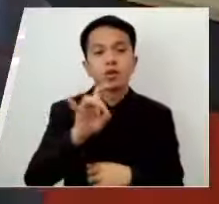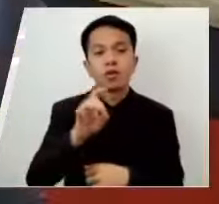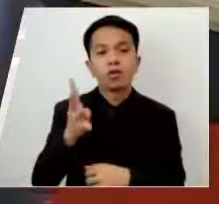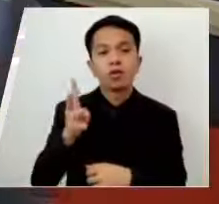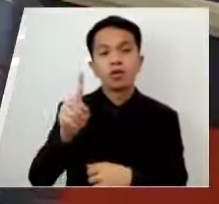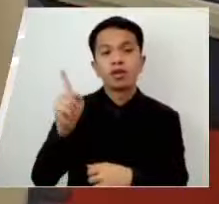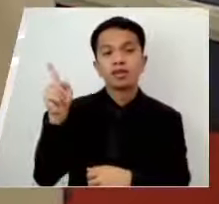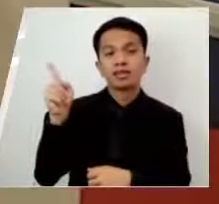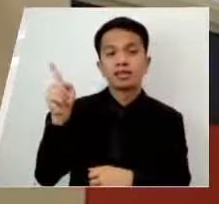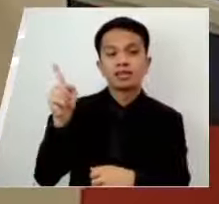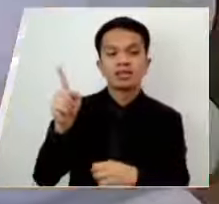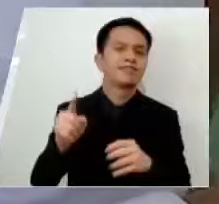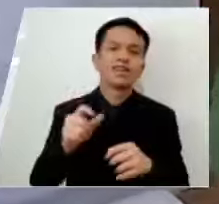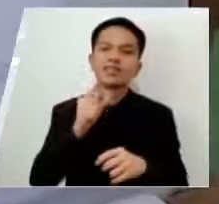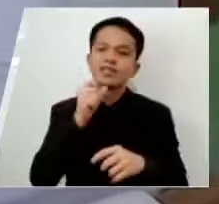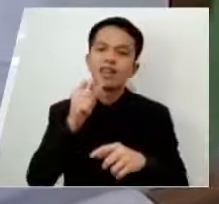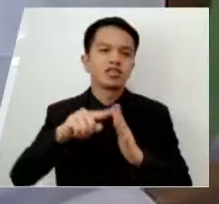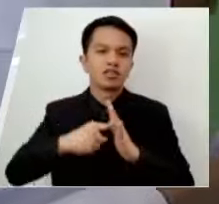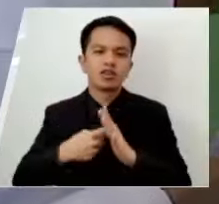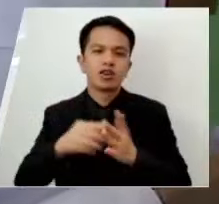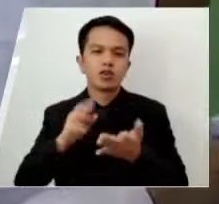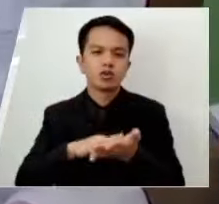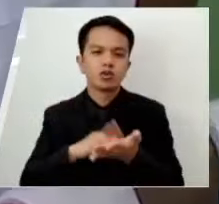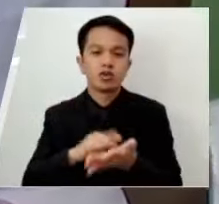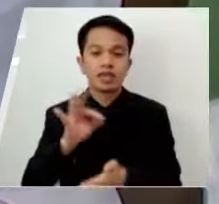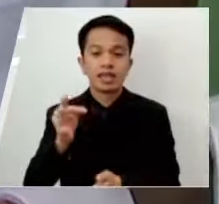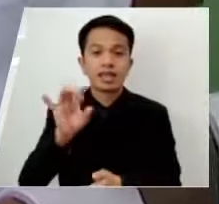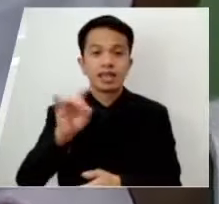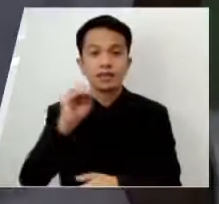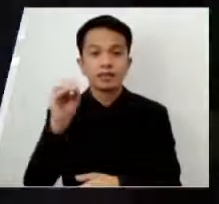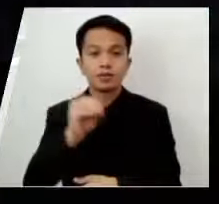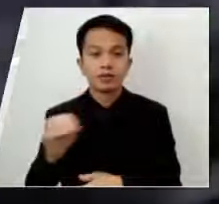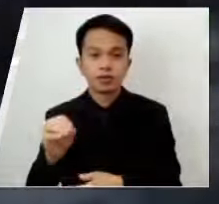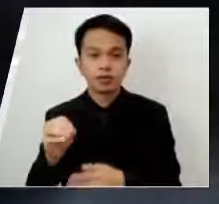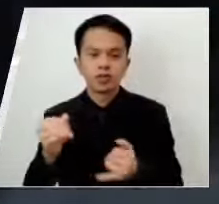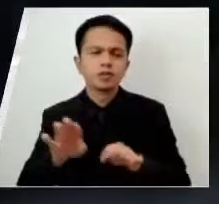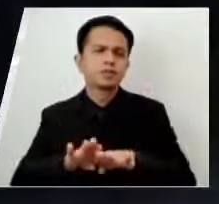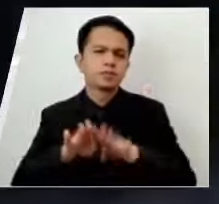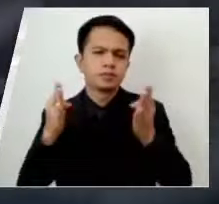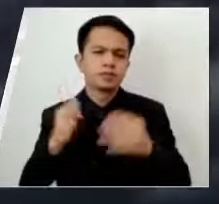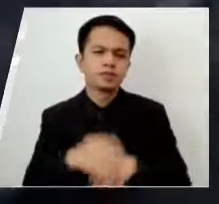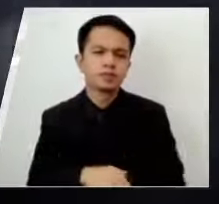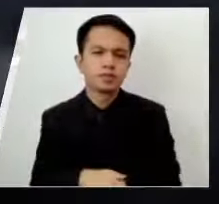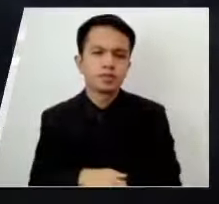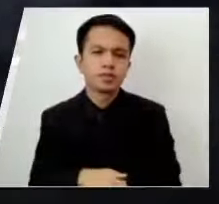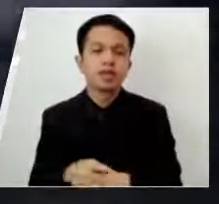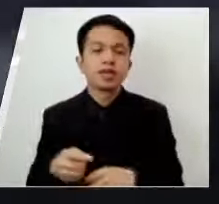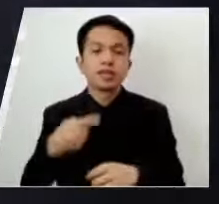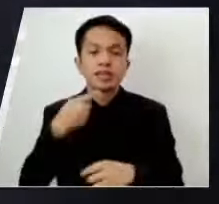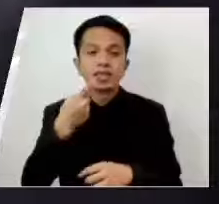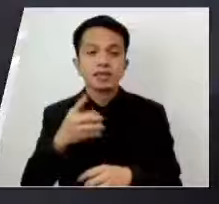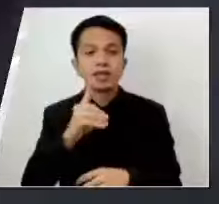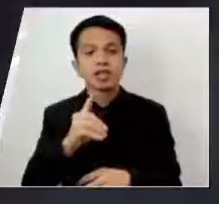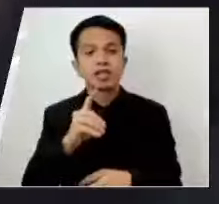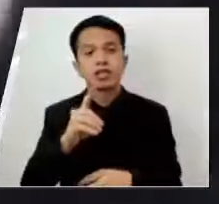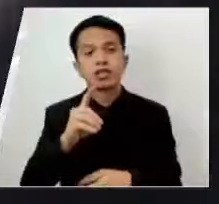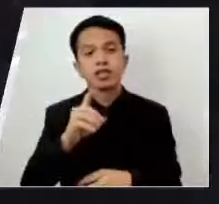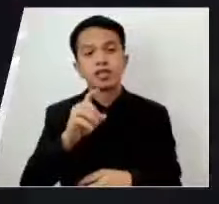kanina. 98% naman ng mga paaralan ang nakapagbukas. Ayon sa National Disaster Risk Reduction and Management